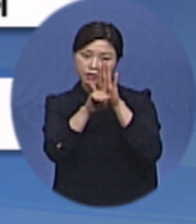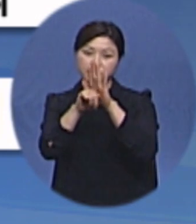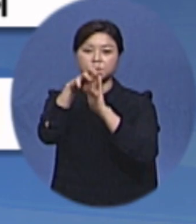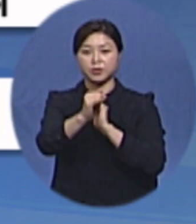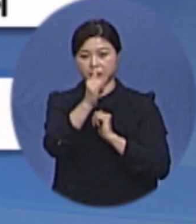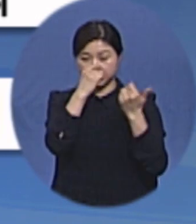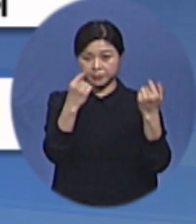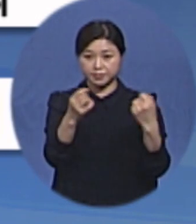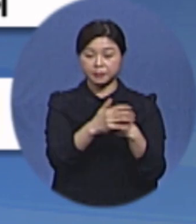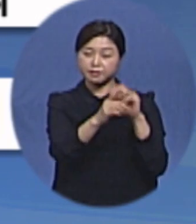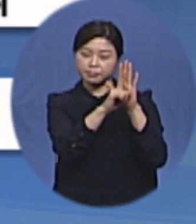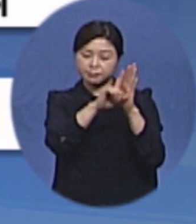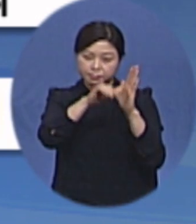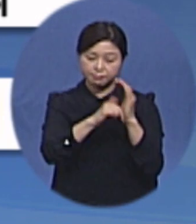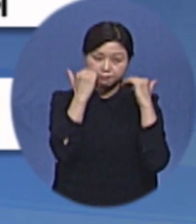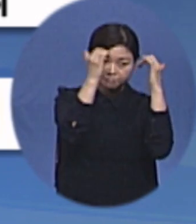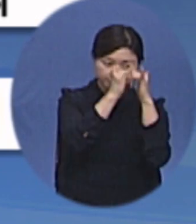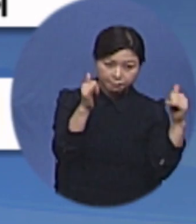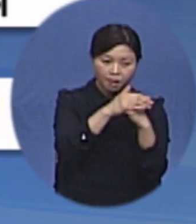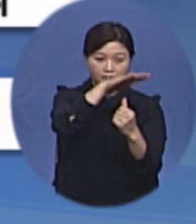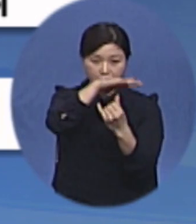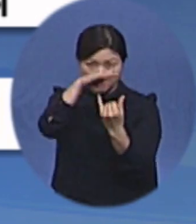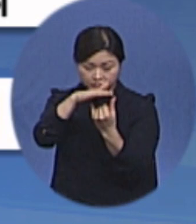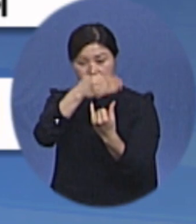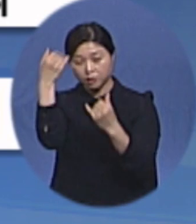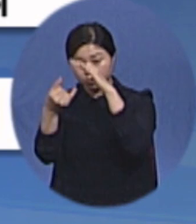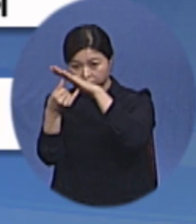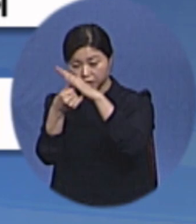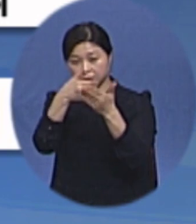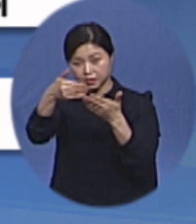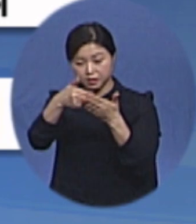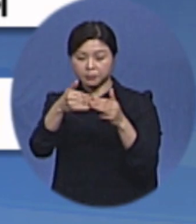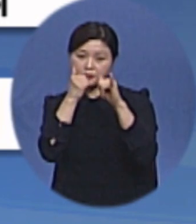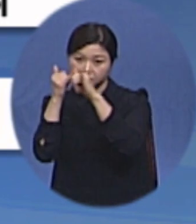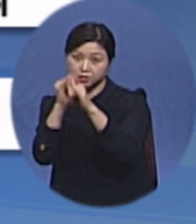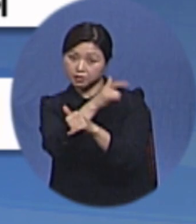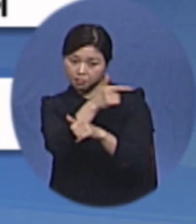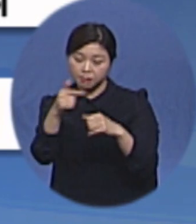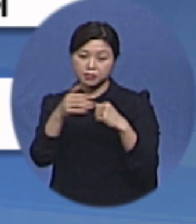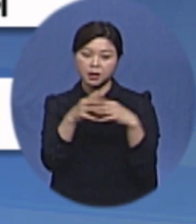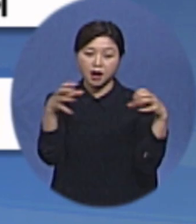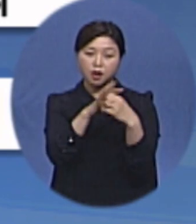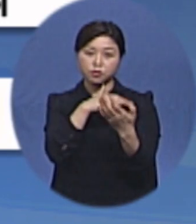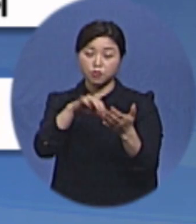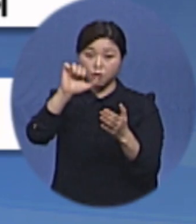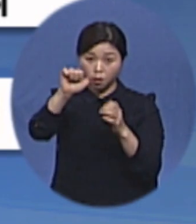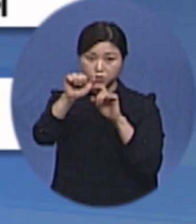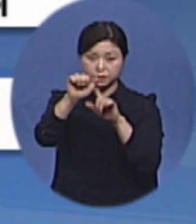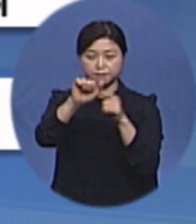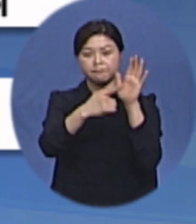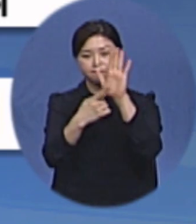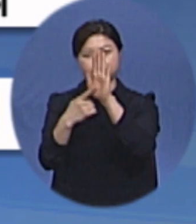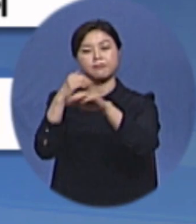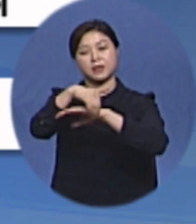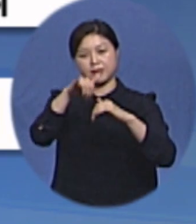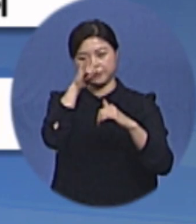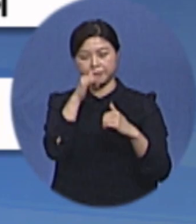이번 전시에서는 성인과 어린이, 청소년 작가들의 수상 작품 등 50여 점의 작품이 전시될